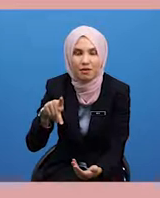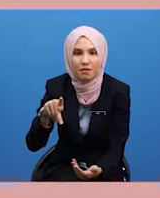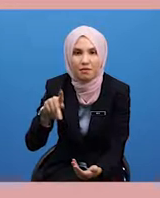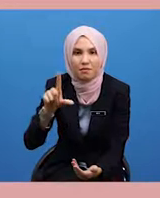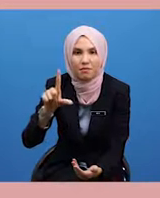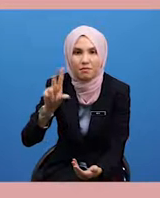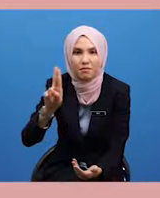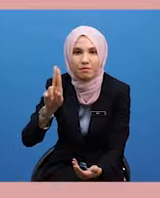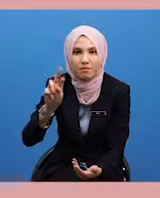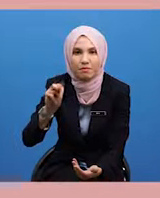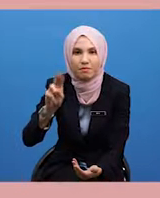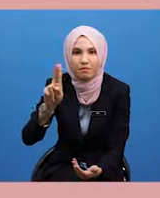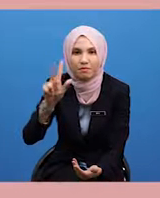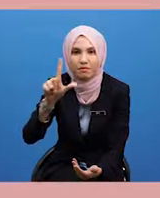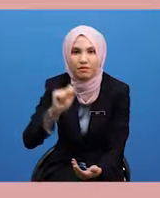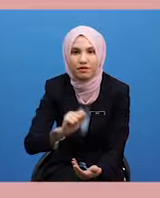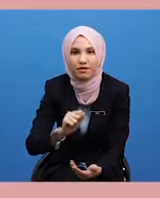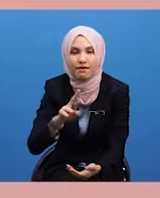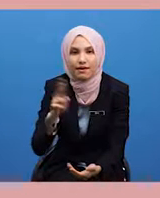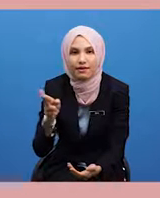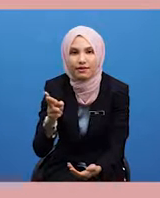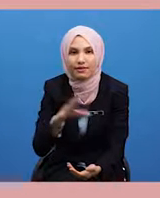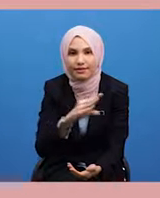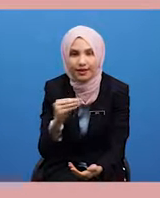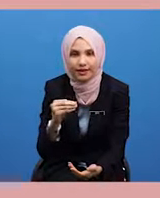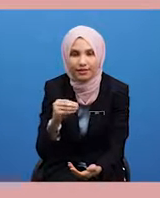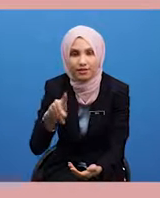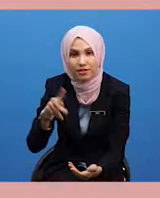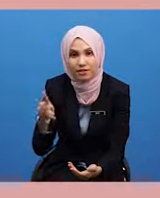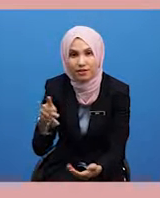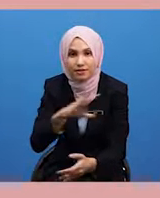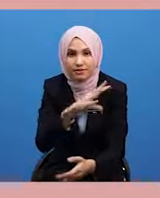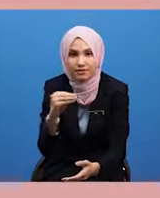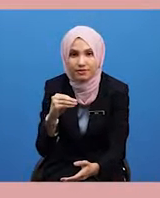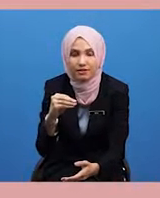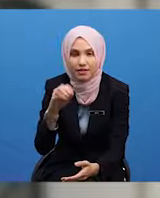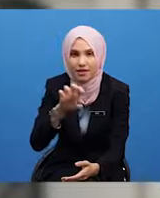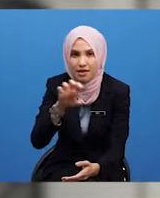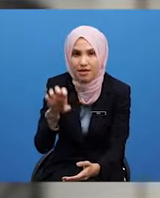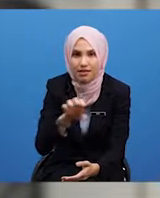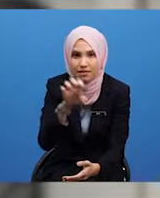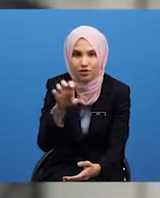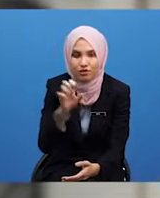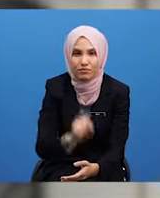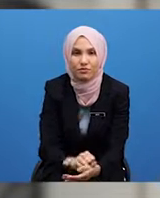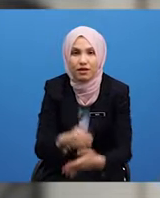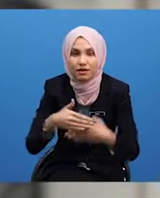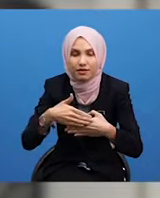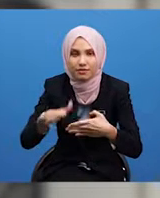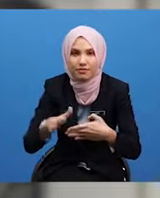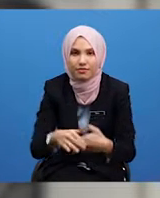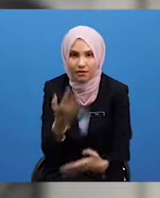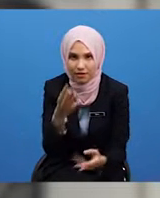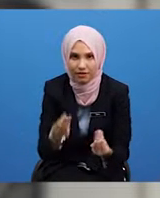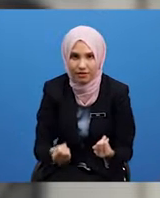radikel dan kotiledon serta endosperma. Seterusnya, mari kita